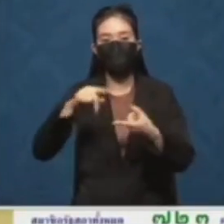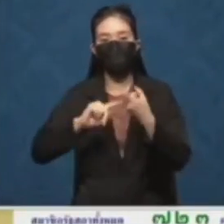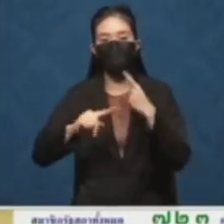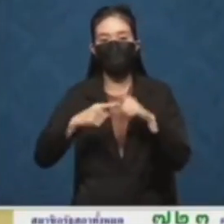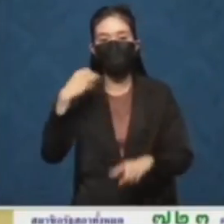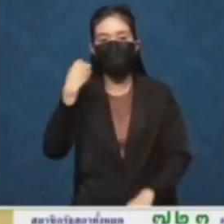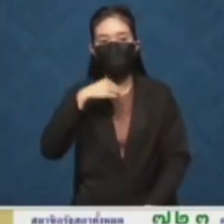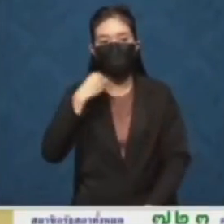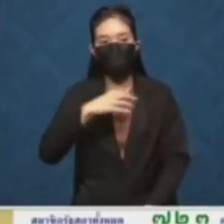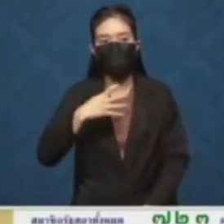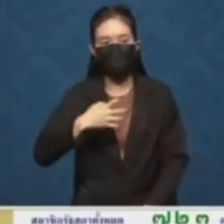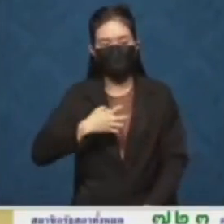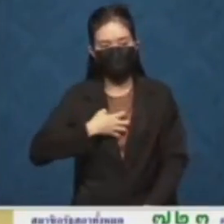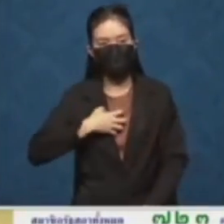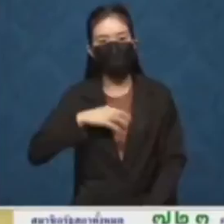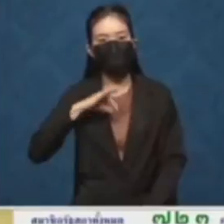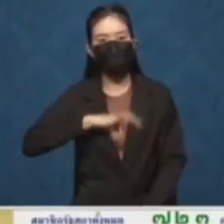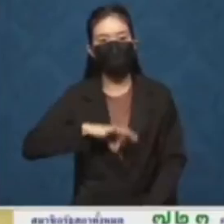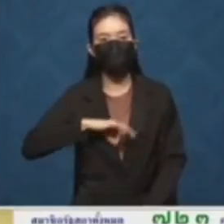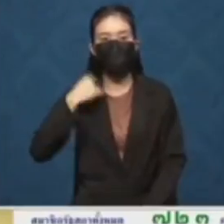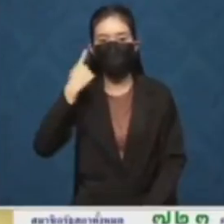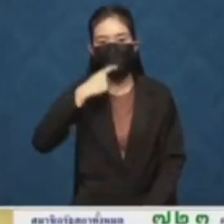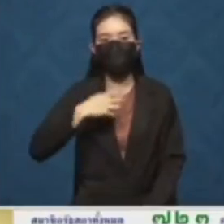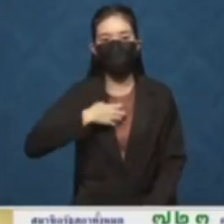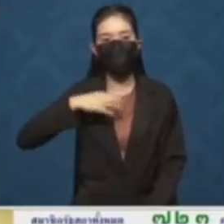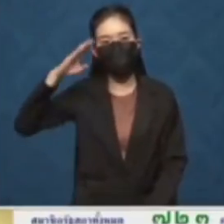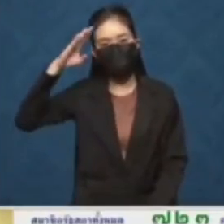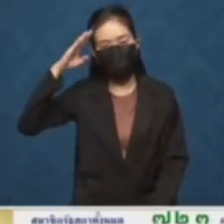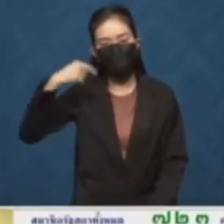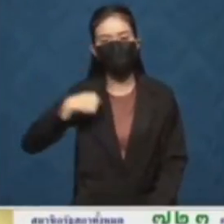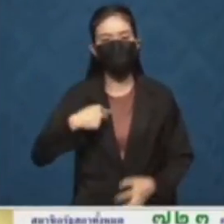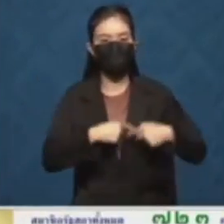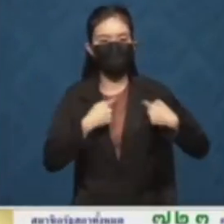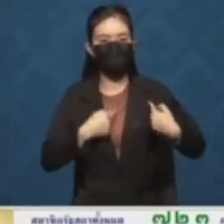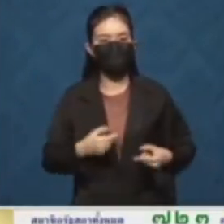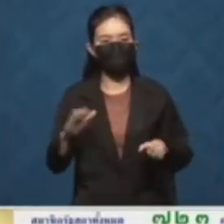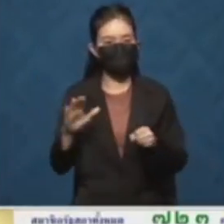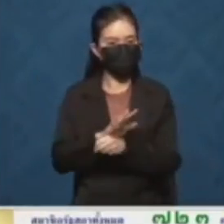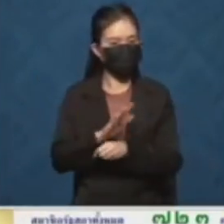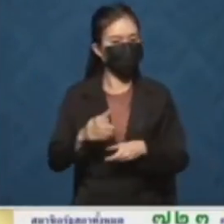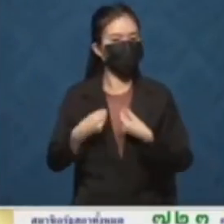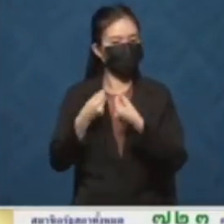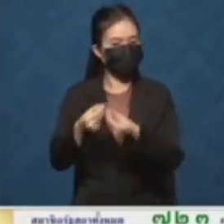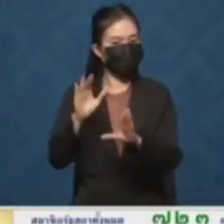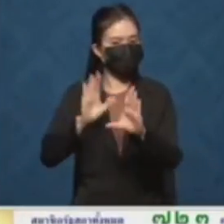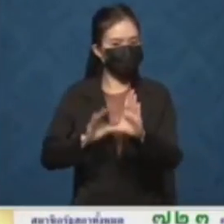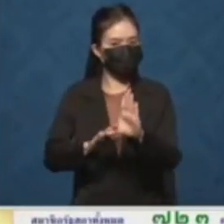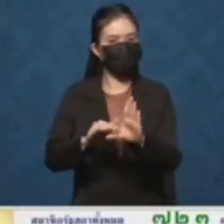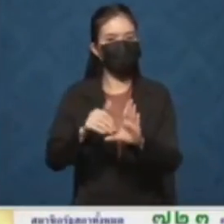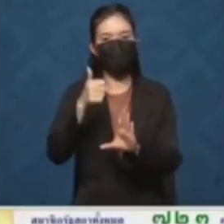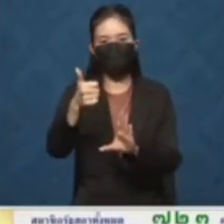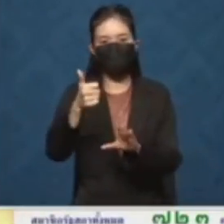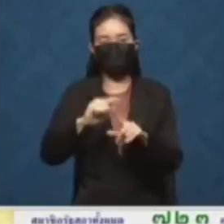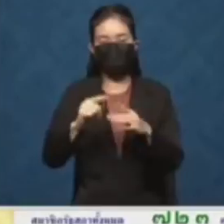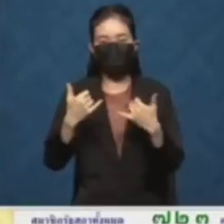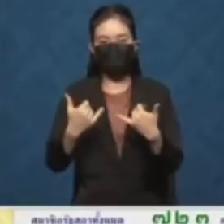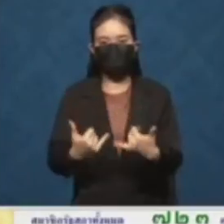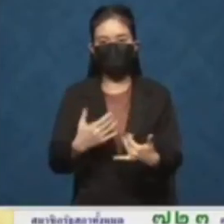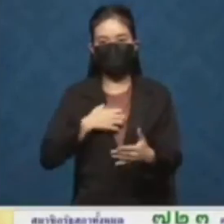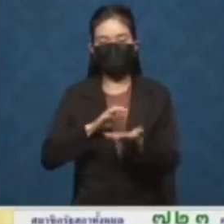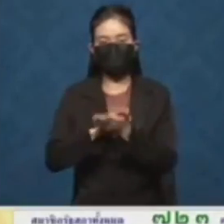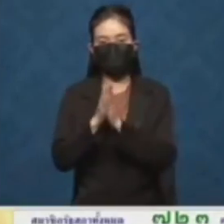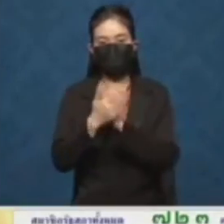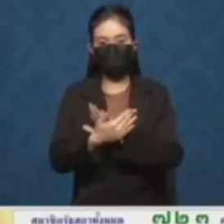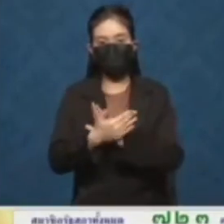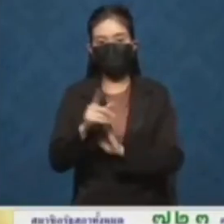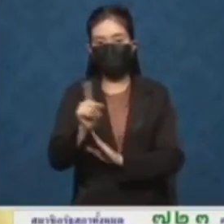balและการ